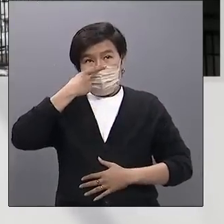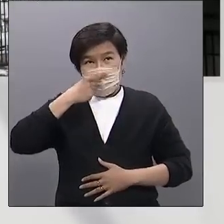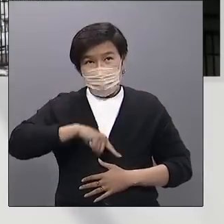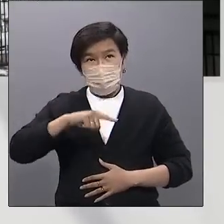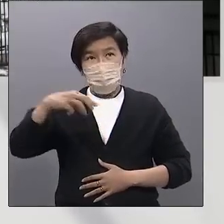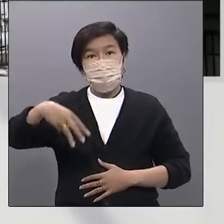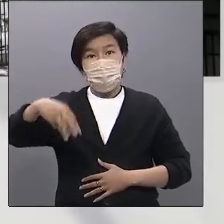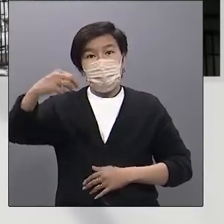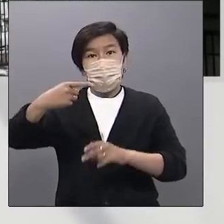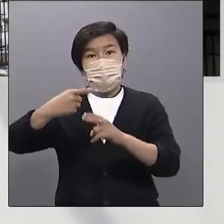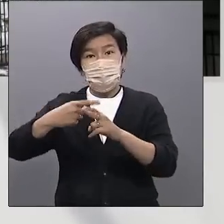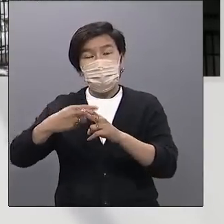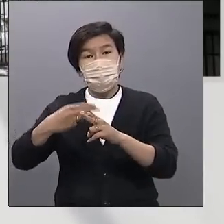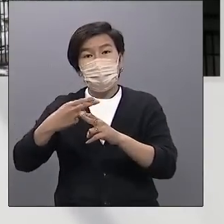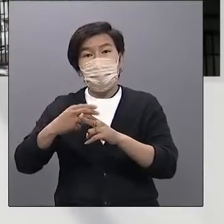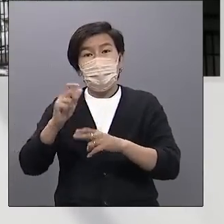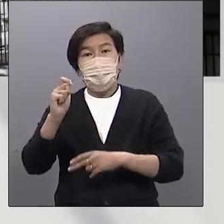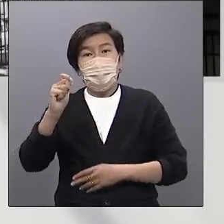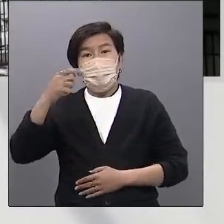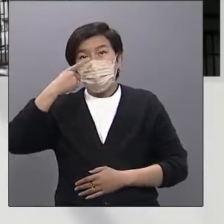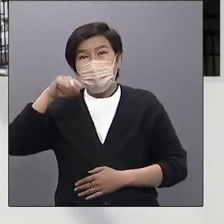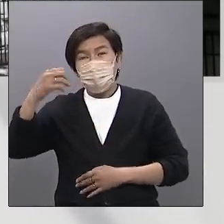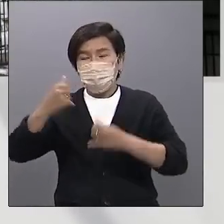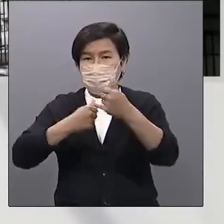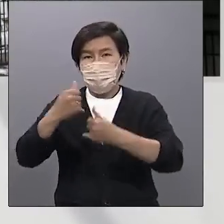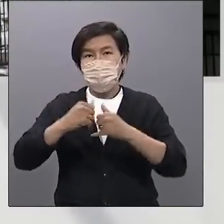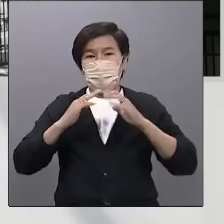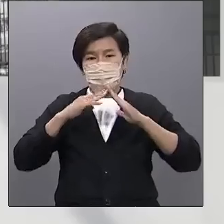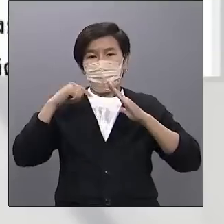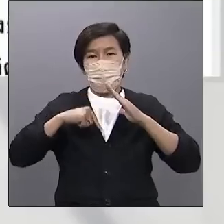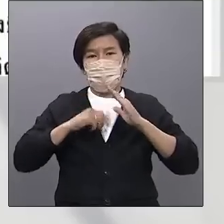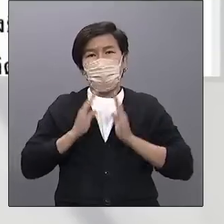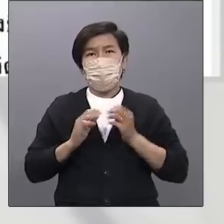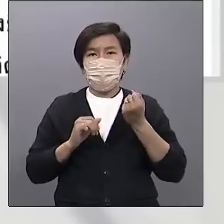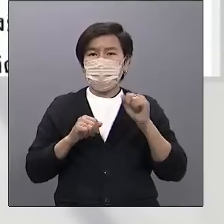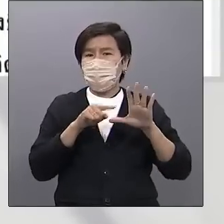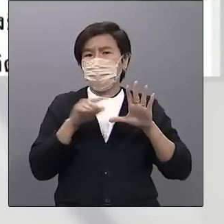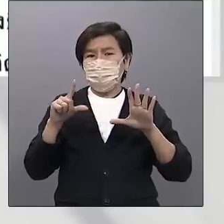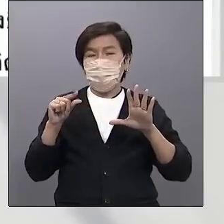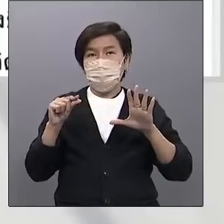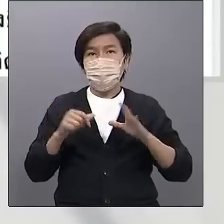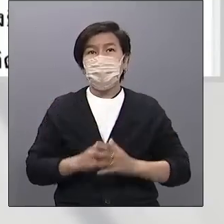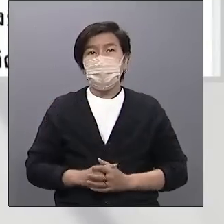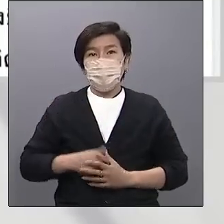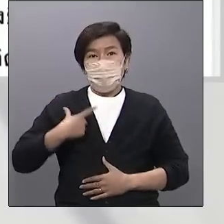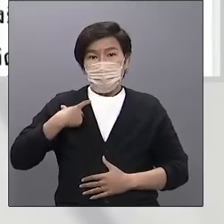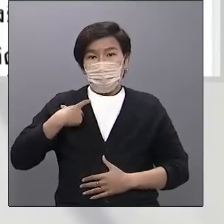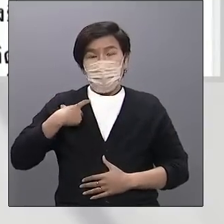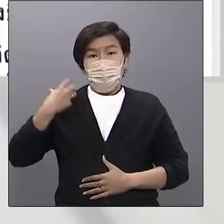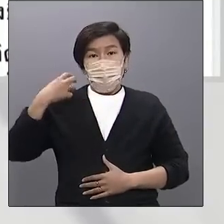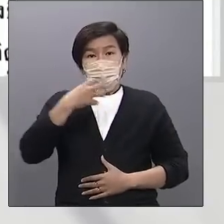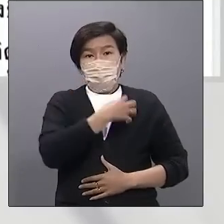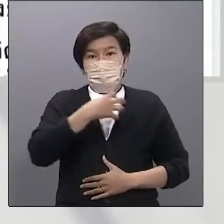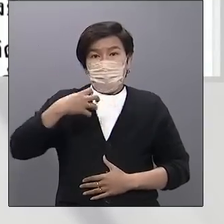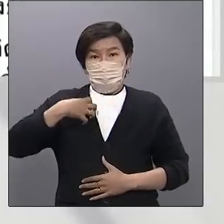เมืองหทัยราวๆ 15-20คนมาที่บ้านของเธอแล้วค่ะสถานีหลักพระราชทูตไทยณกรุงอังคราชประกาศลด